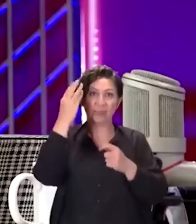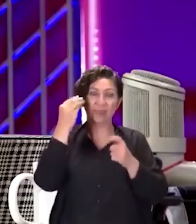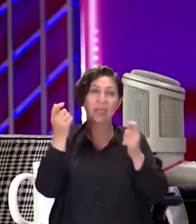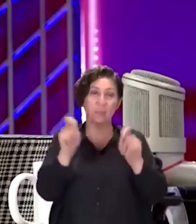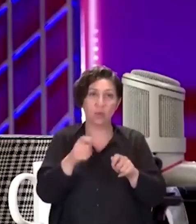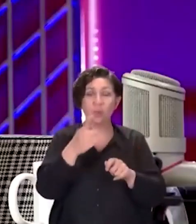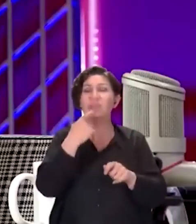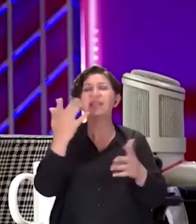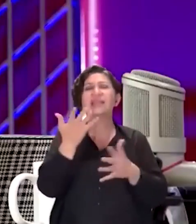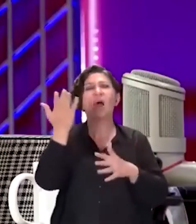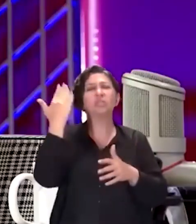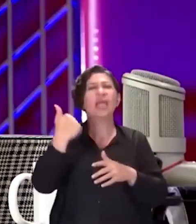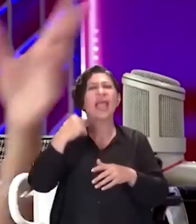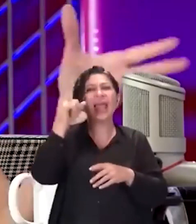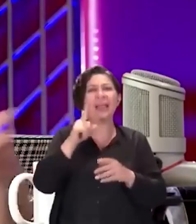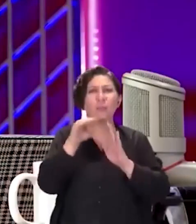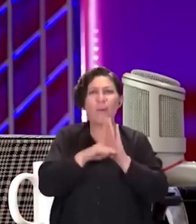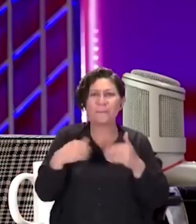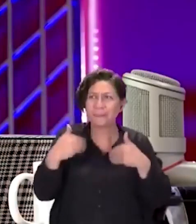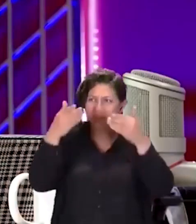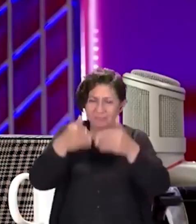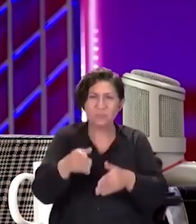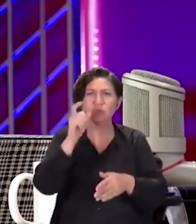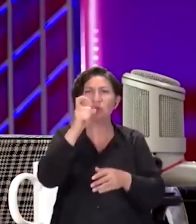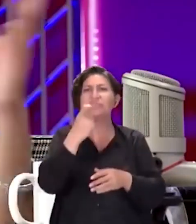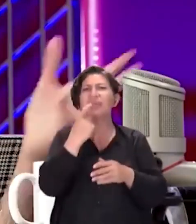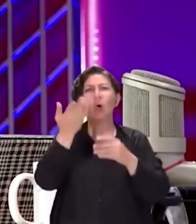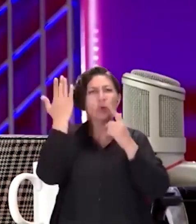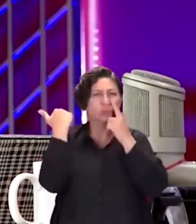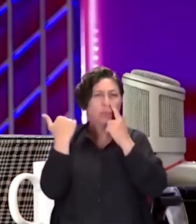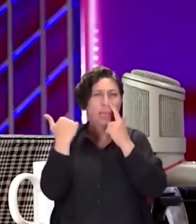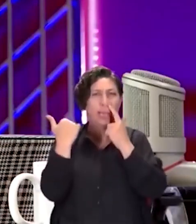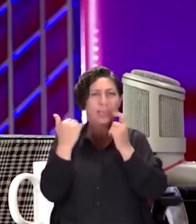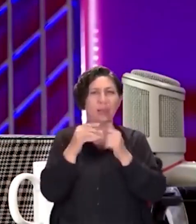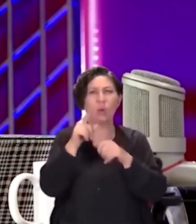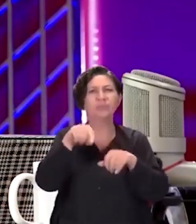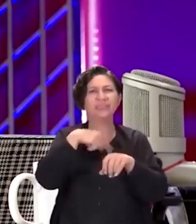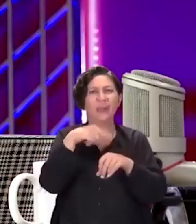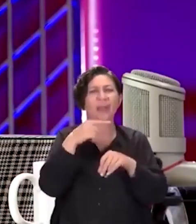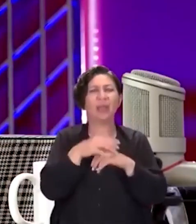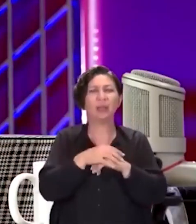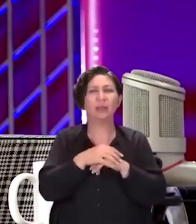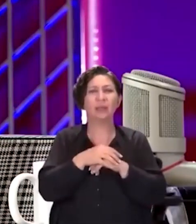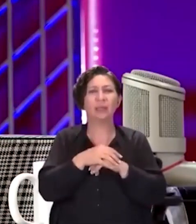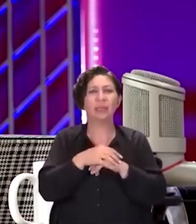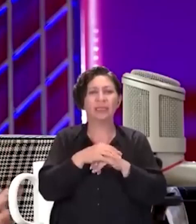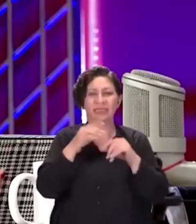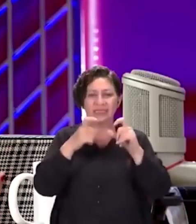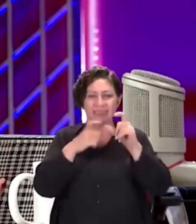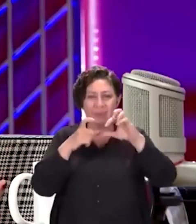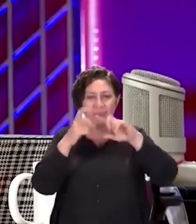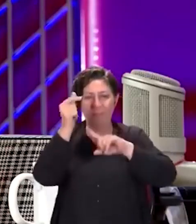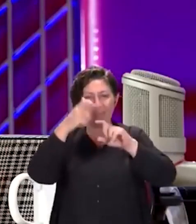yapılmış. Yani bundan yıllar önce işte ben ilk defa sizin programınıza çıkarken 9 sene önce ve o zamanlar diyelim.